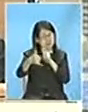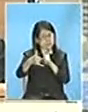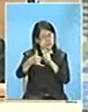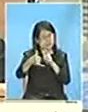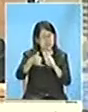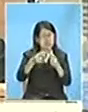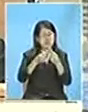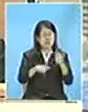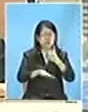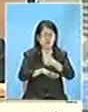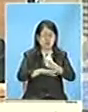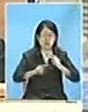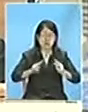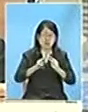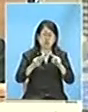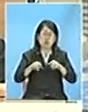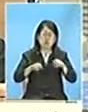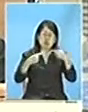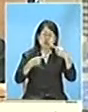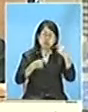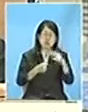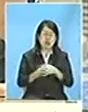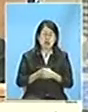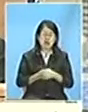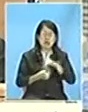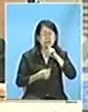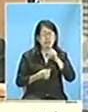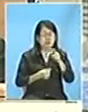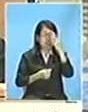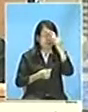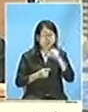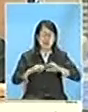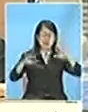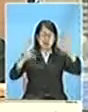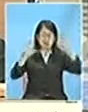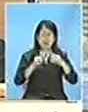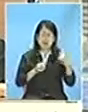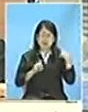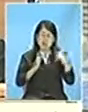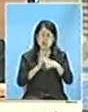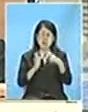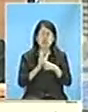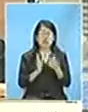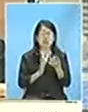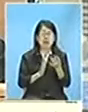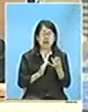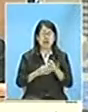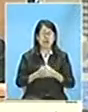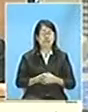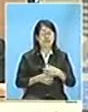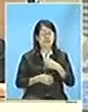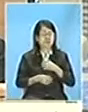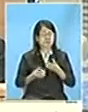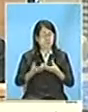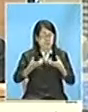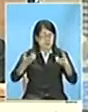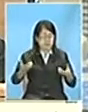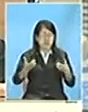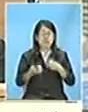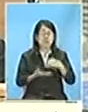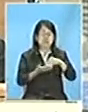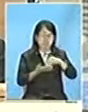ได้นะว่ารัฐบาลนี้มีเหตุผลมีเหตุผลประการใดที่จะให้นะครับการศึกษาของชาติเนี่ย